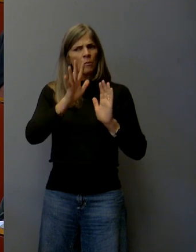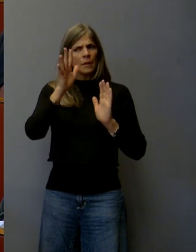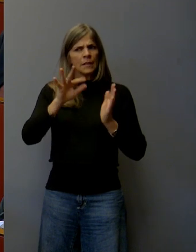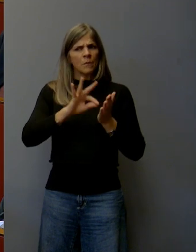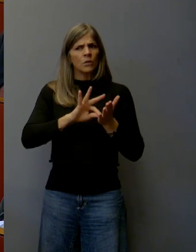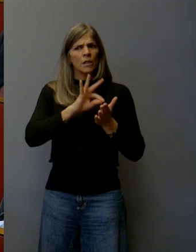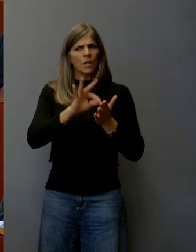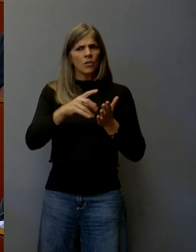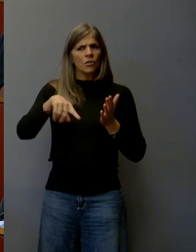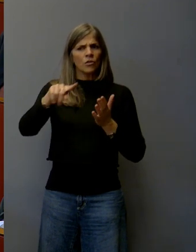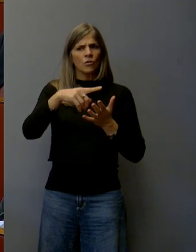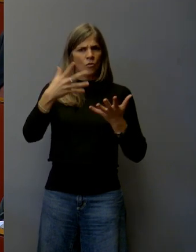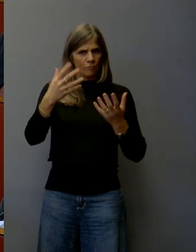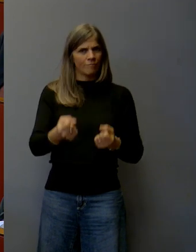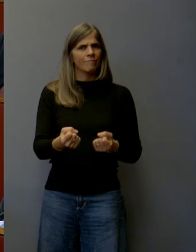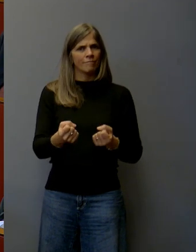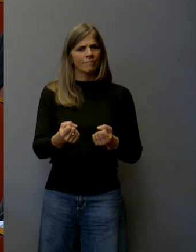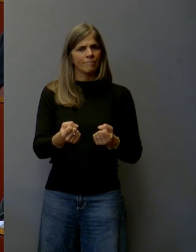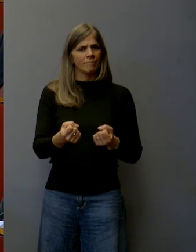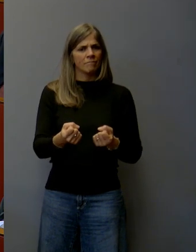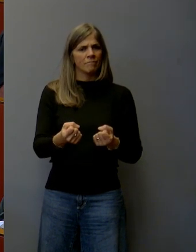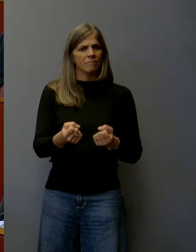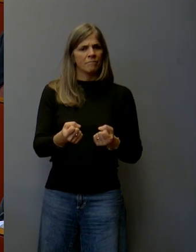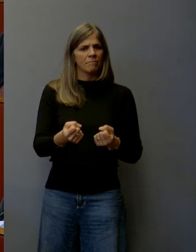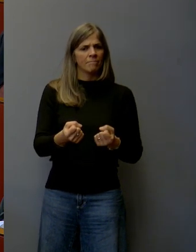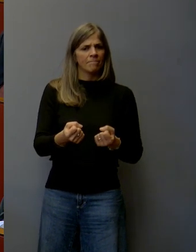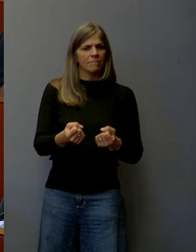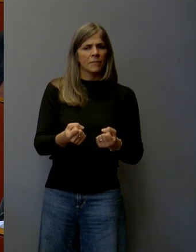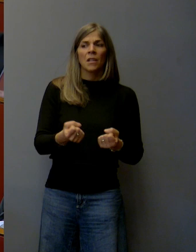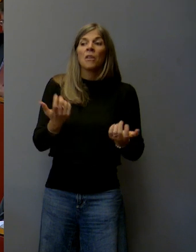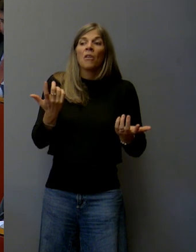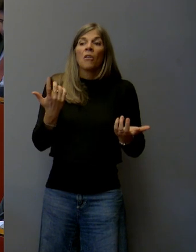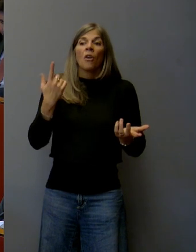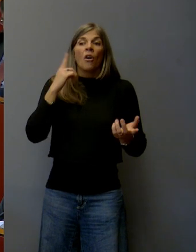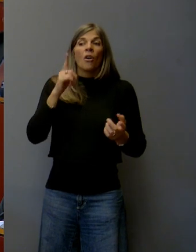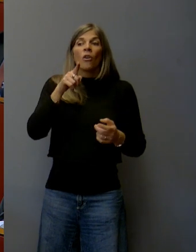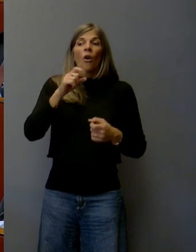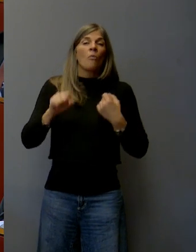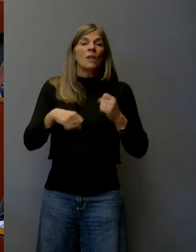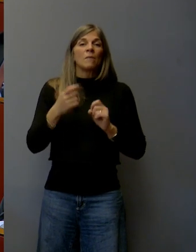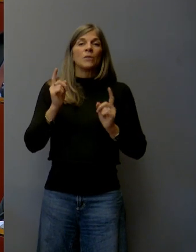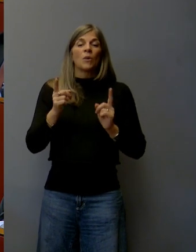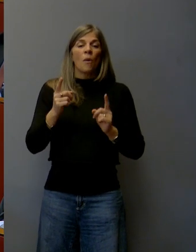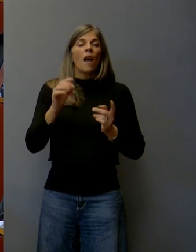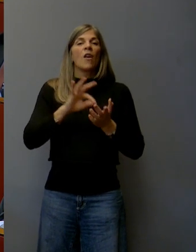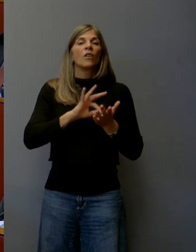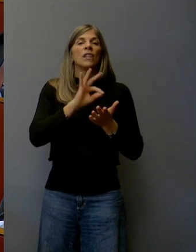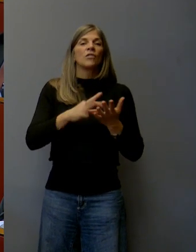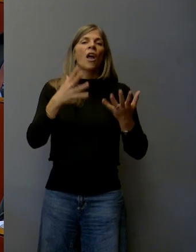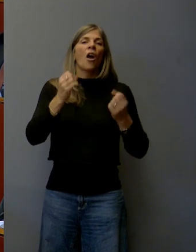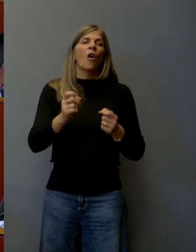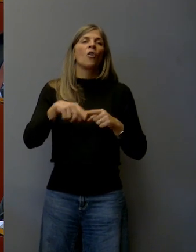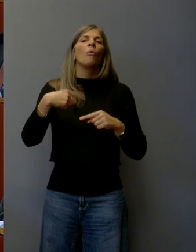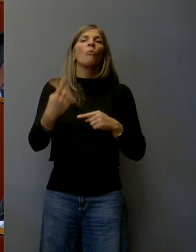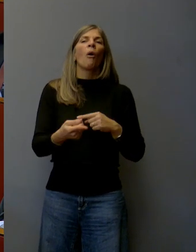Ora non so se è stato accolto perché tanto vale a cogliere gli ordini del giorno perché tanto non ci costringono a fare niente Questa è la versione